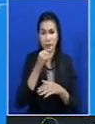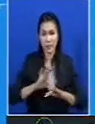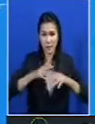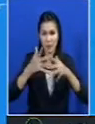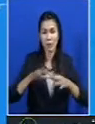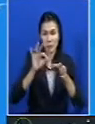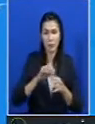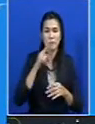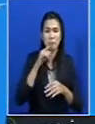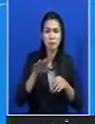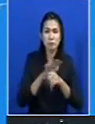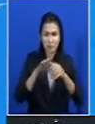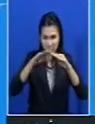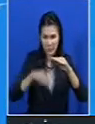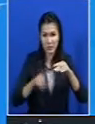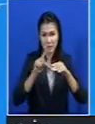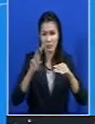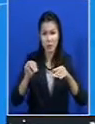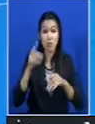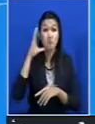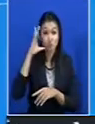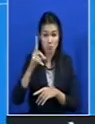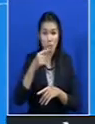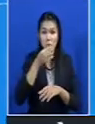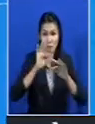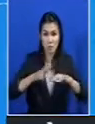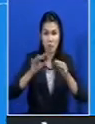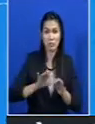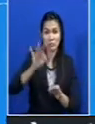ยังมีคลื่นต่ำกว่า1เมตรตั้งแต่วันพรุ่งนี้ทะเล